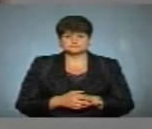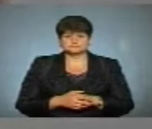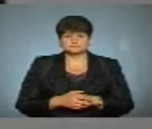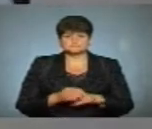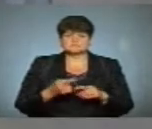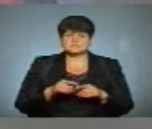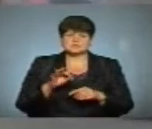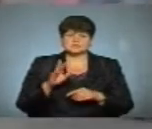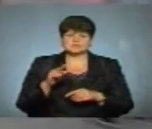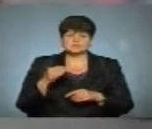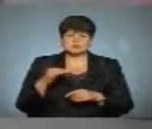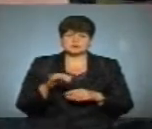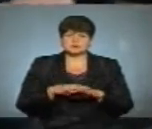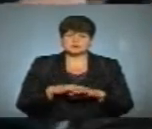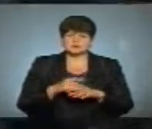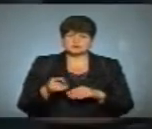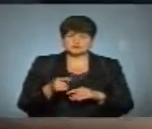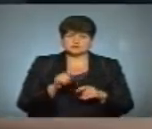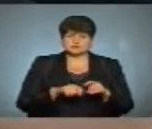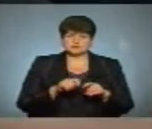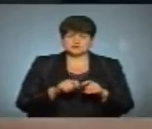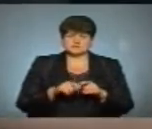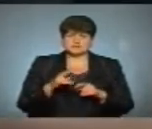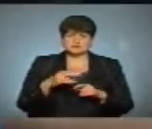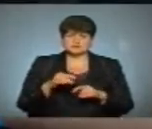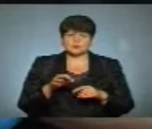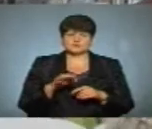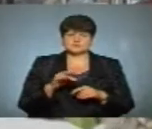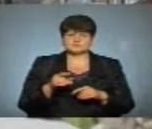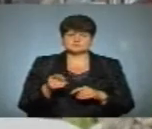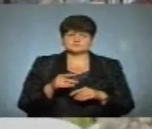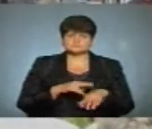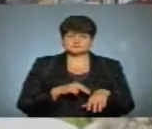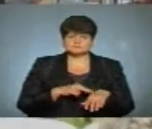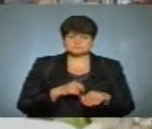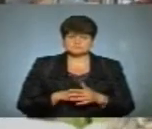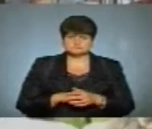Це овочевий ринок у Тернополі. Його перевіряє дільничний офіцер поліції Степан Кульпа.